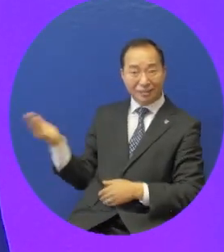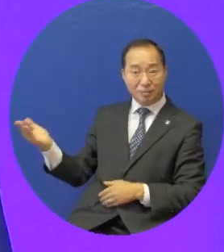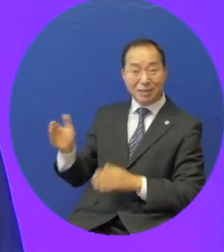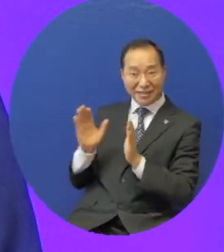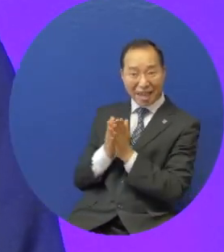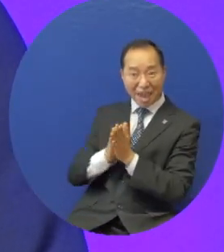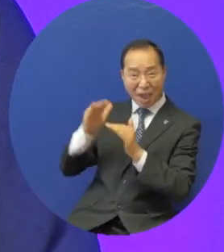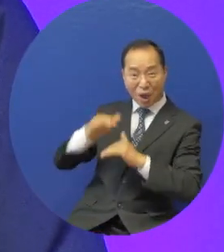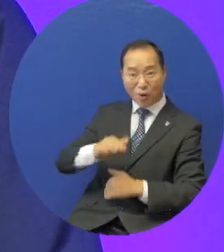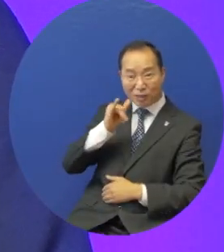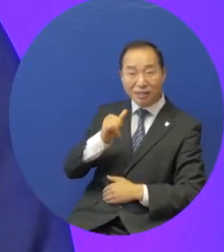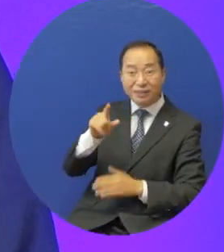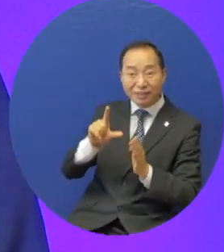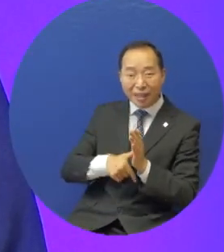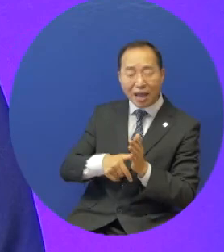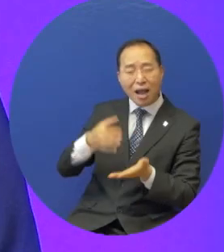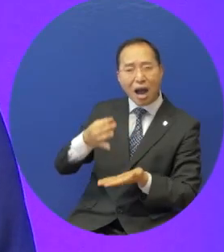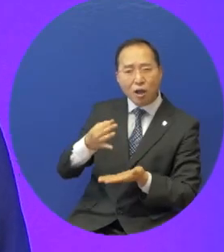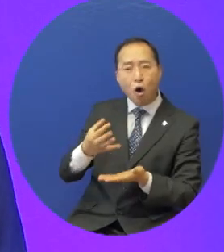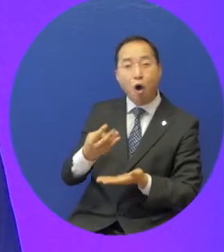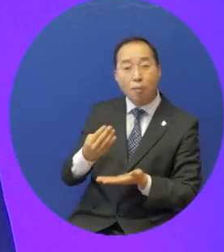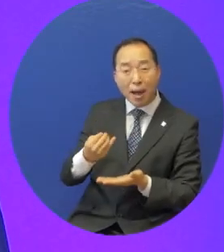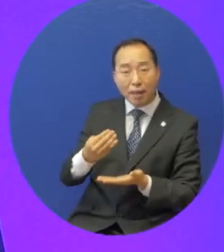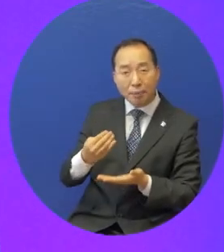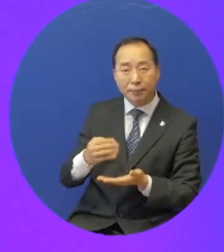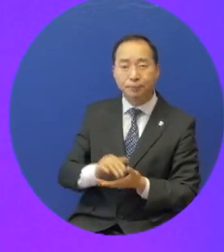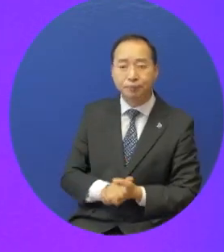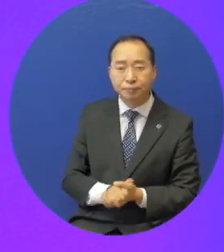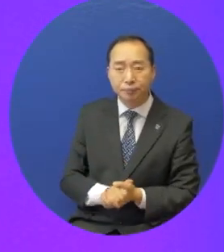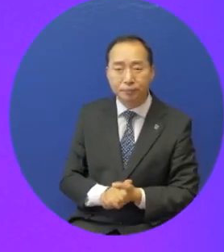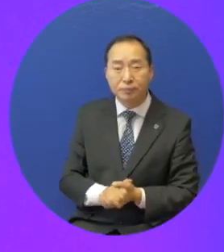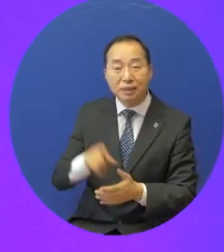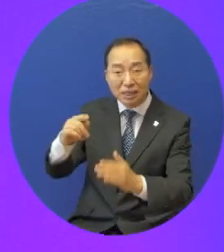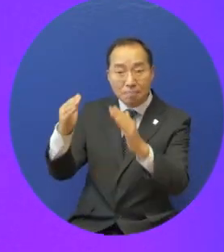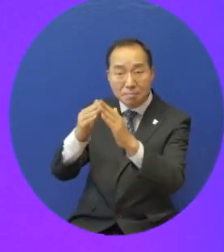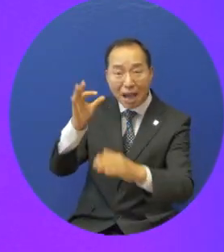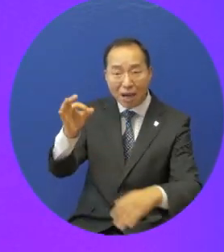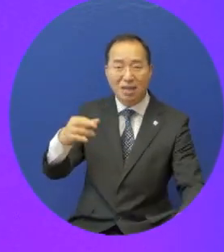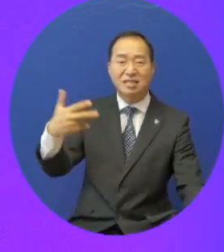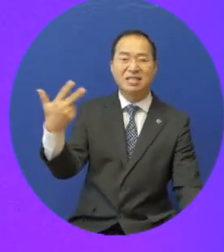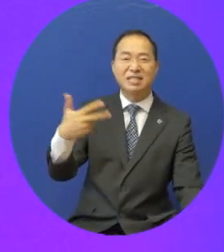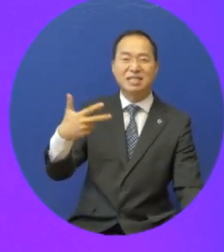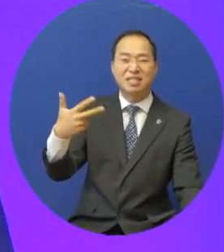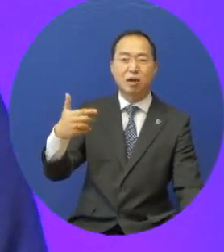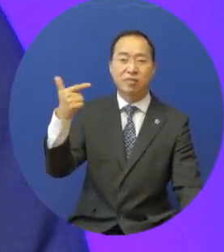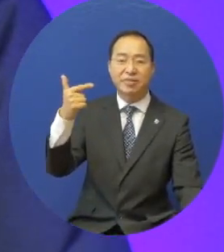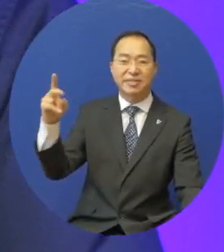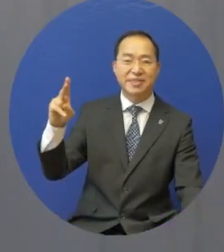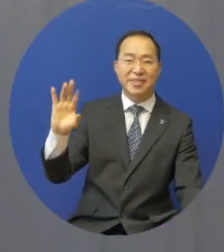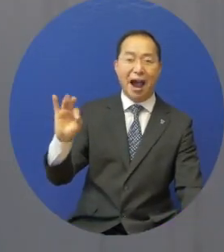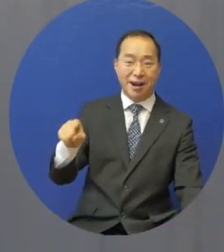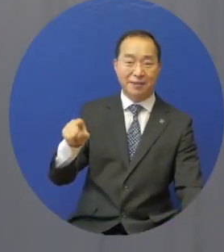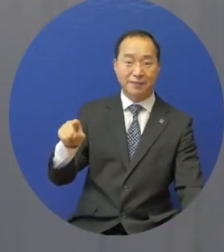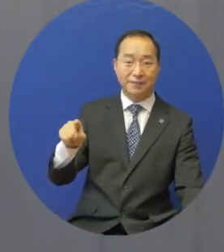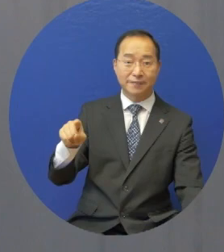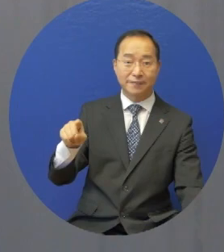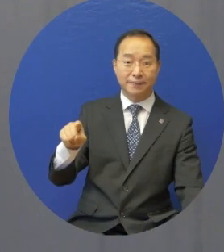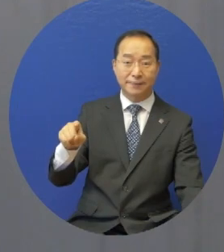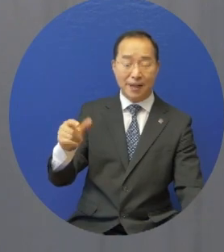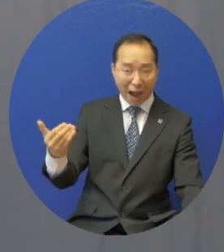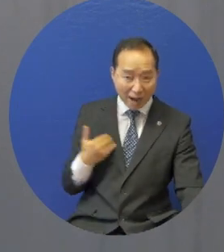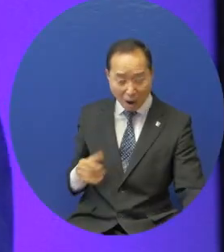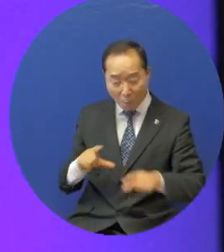책에 남아있는데요. 그때 그 가격이 얼마였냐면 무려 집 한 채 7,000냥이에요. 아까